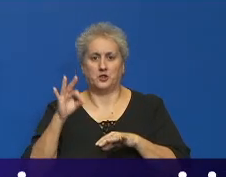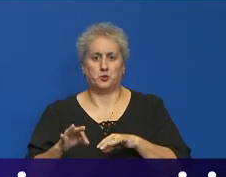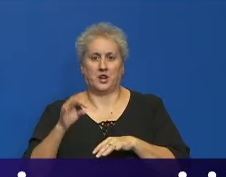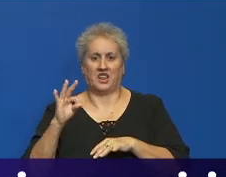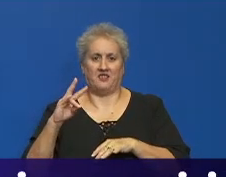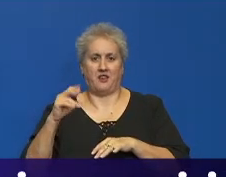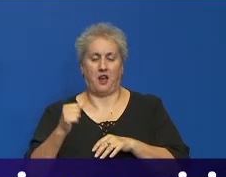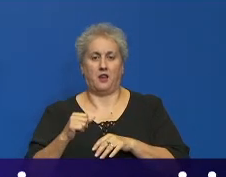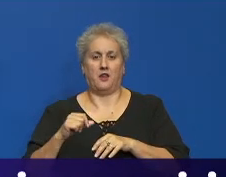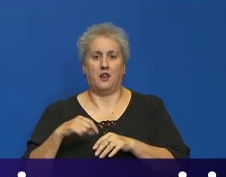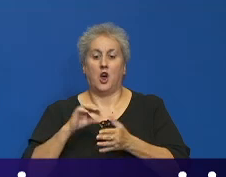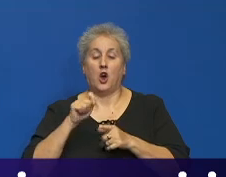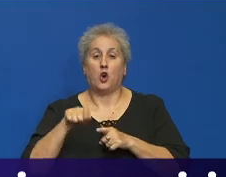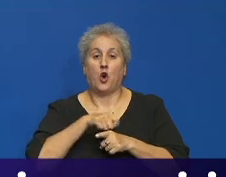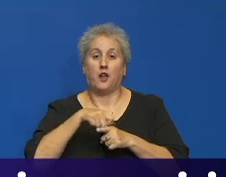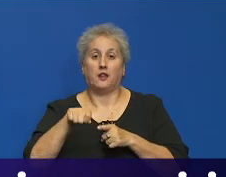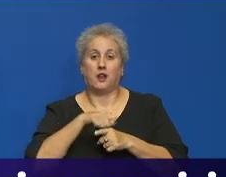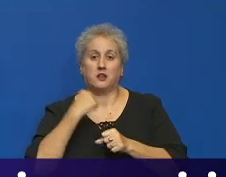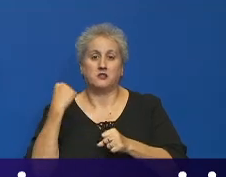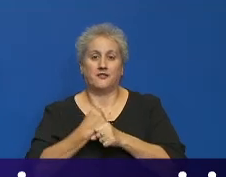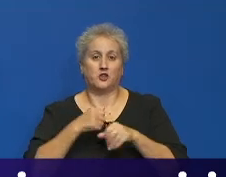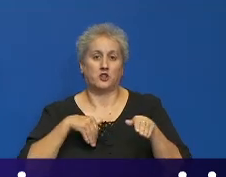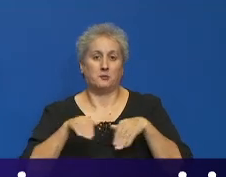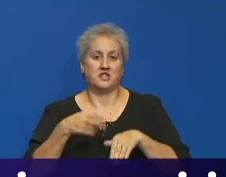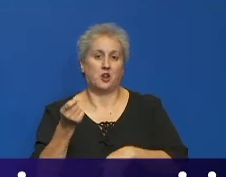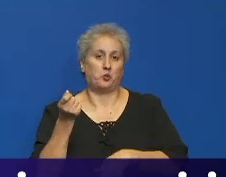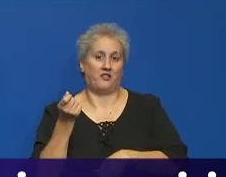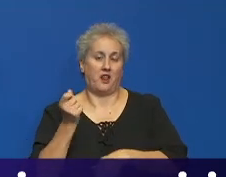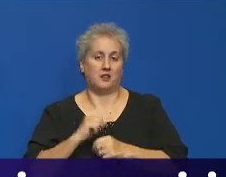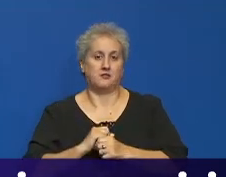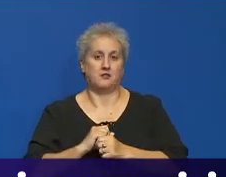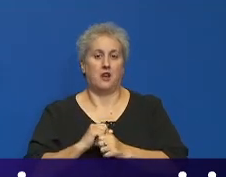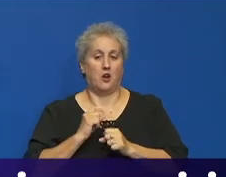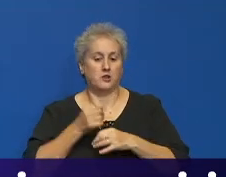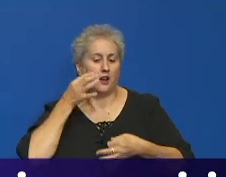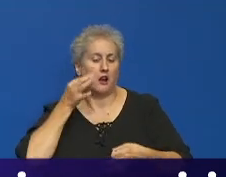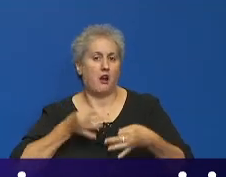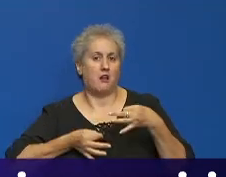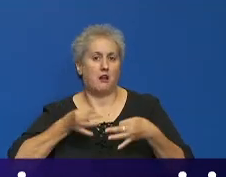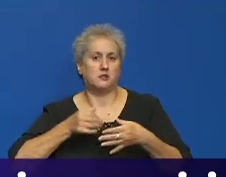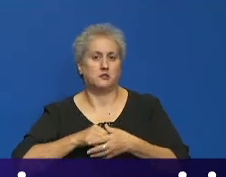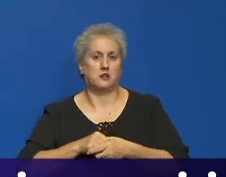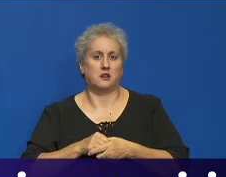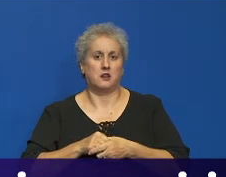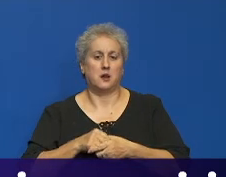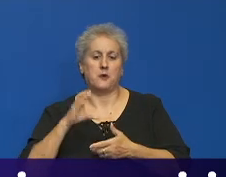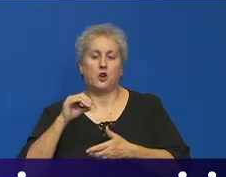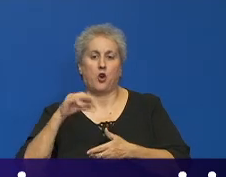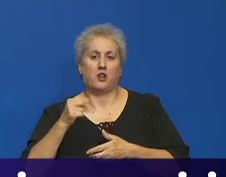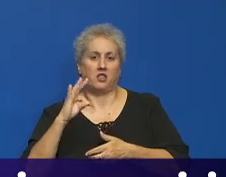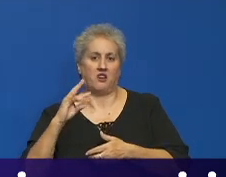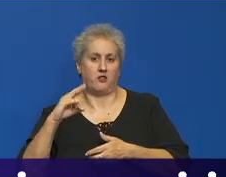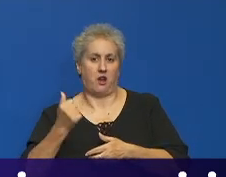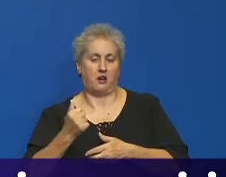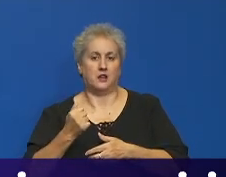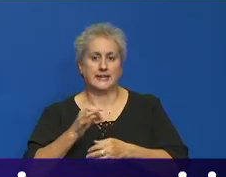TVA. Colectarea se face de către Ministerul de Finanțe. Vor face analiză pe cota de TVA și sunt sigur